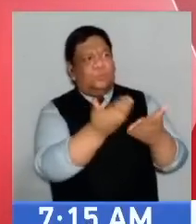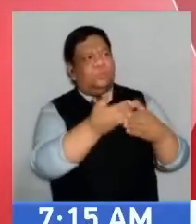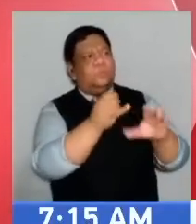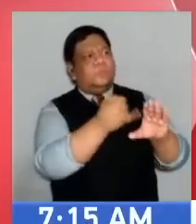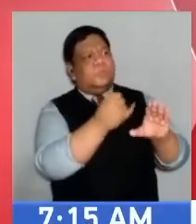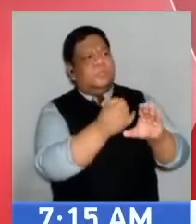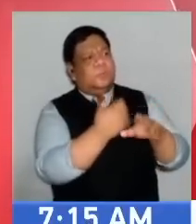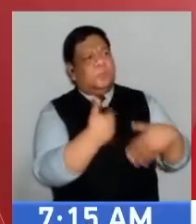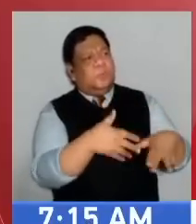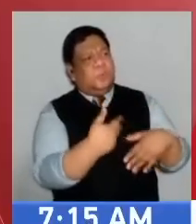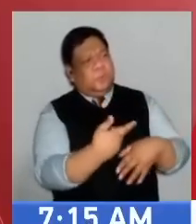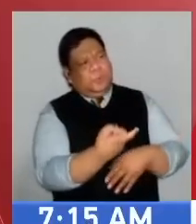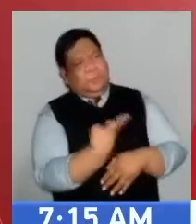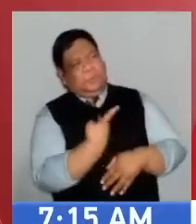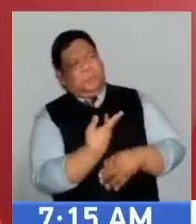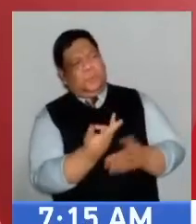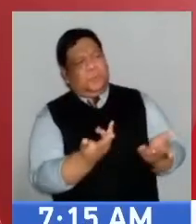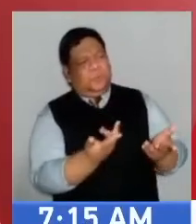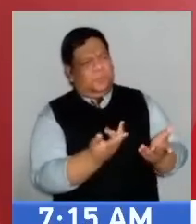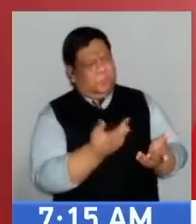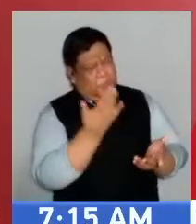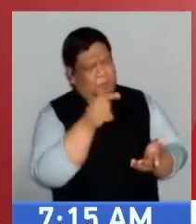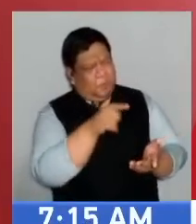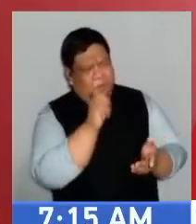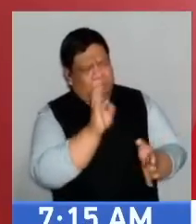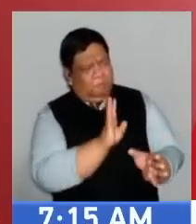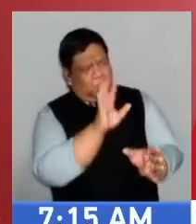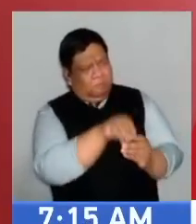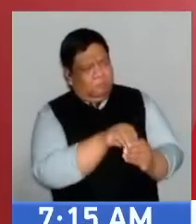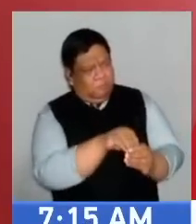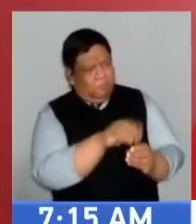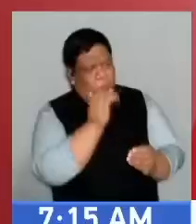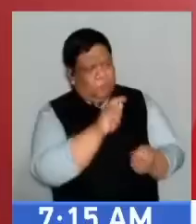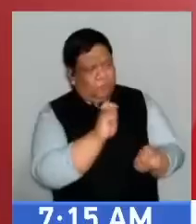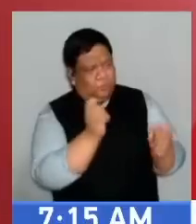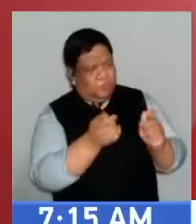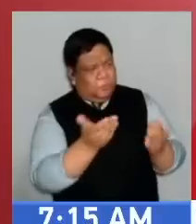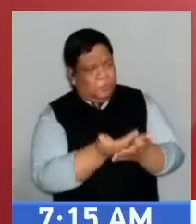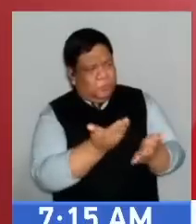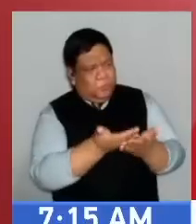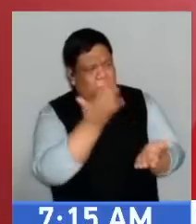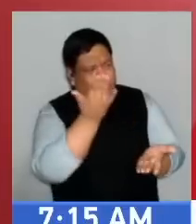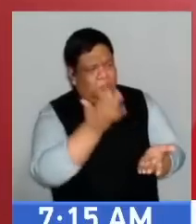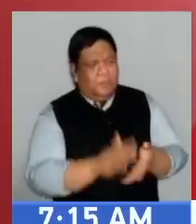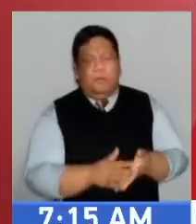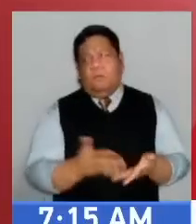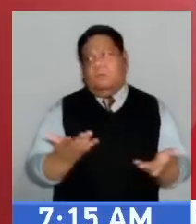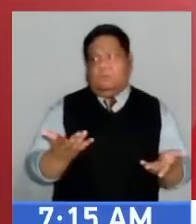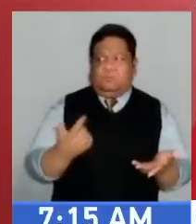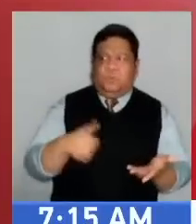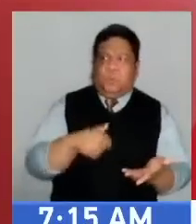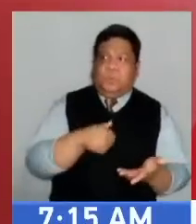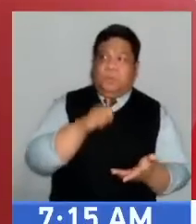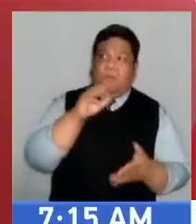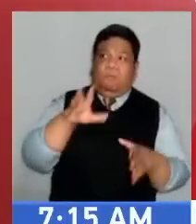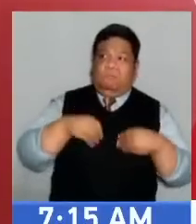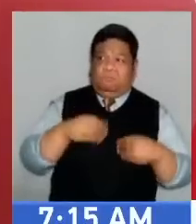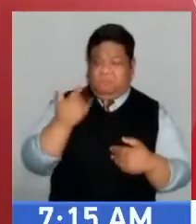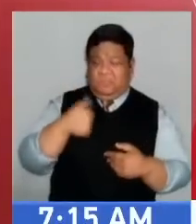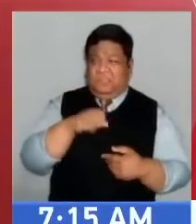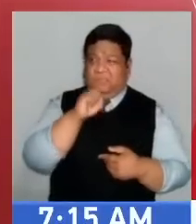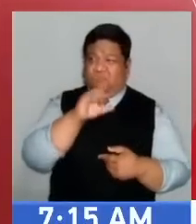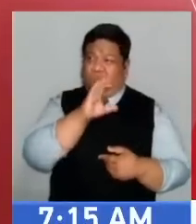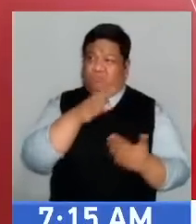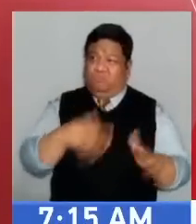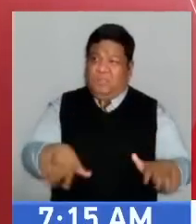pa nakasabay? Bakit hindi pa kayo nakapag-modernize? Ika nga. Kasi hindi na kami tatanggapin, senior na kami. Mm. Yung mga senior kasi ayaw